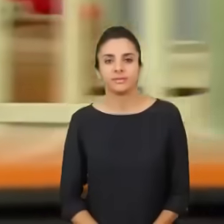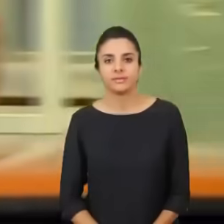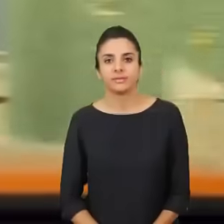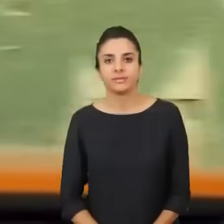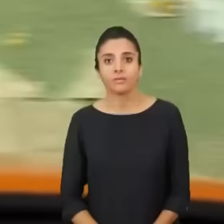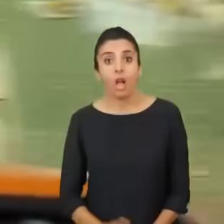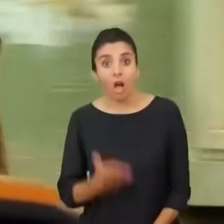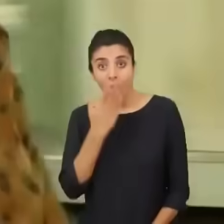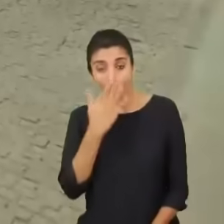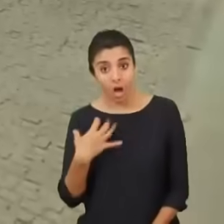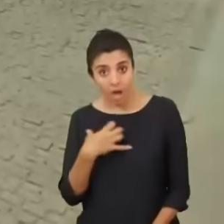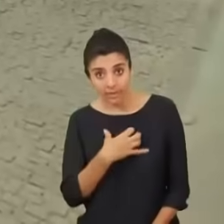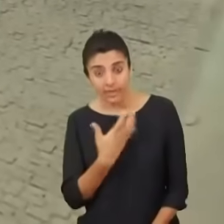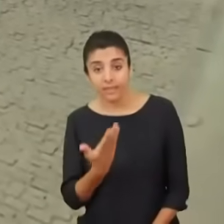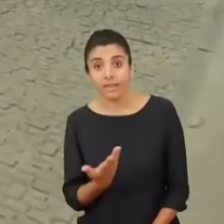Anne.